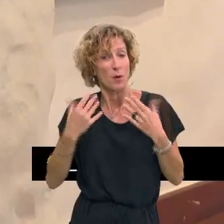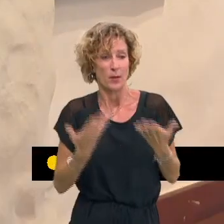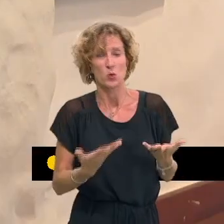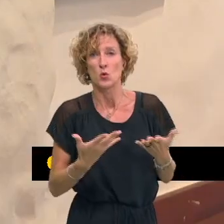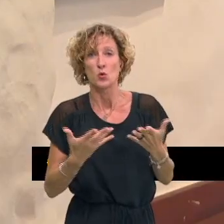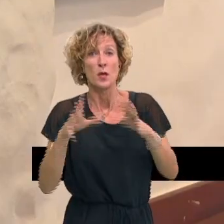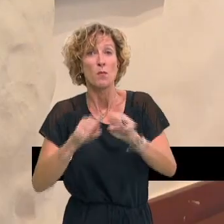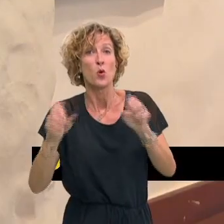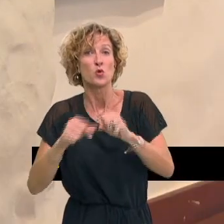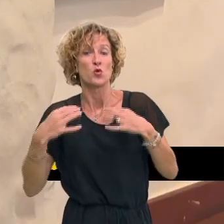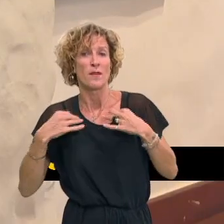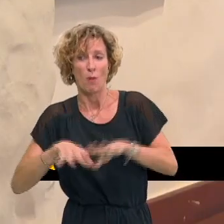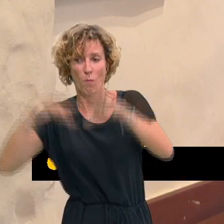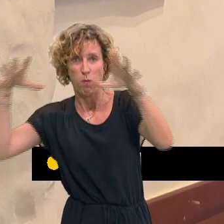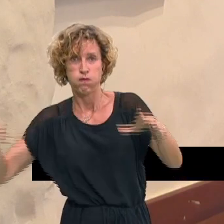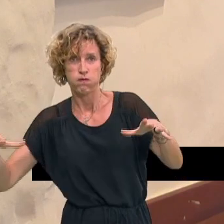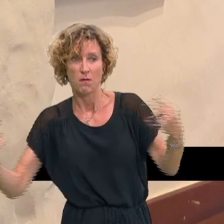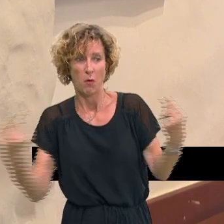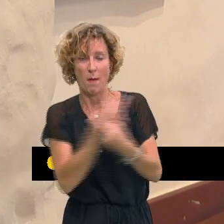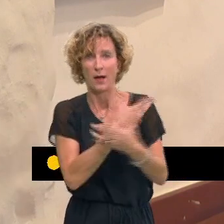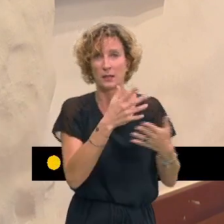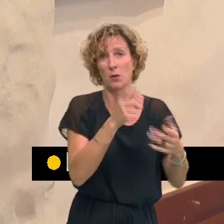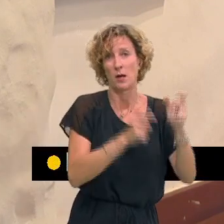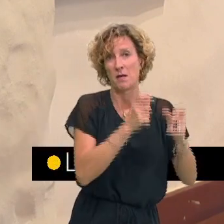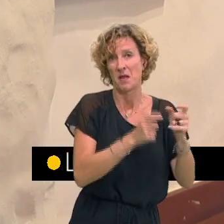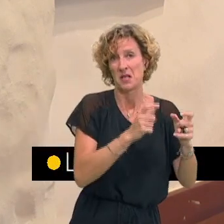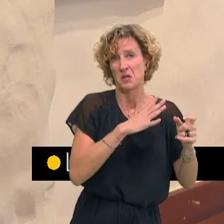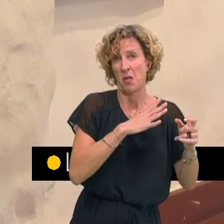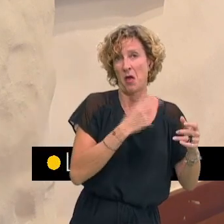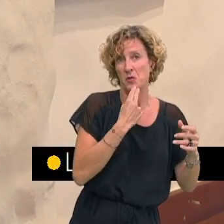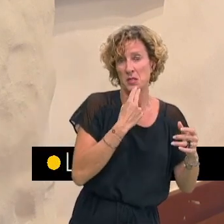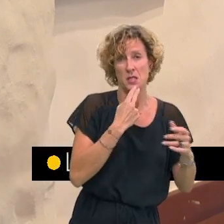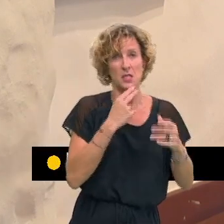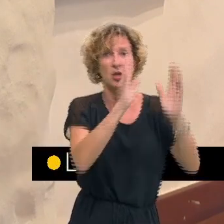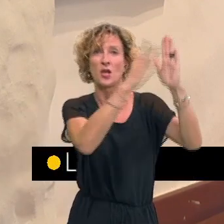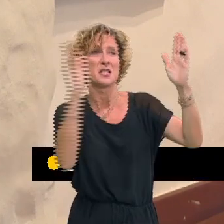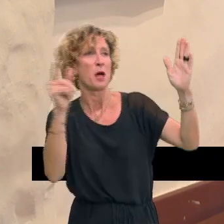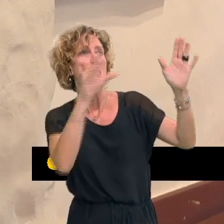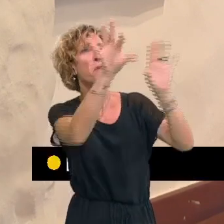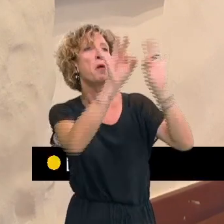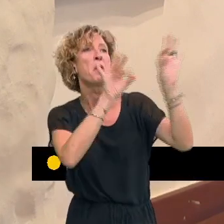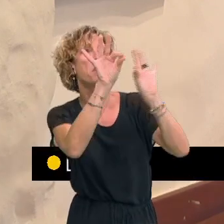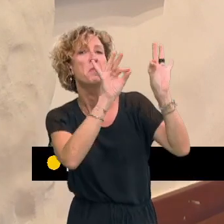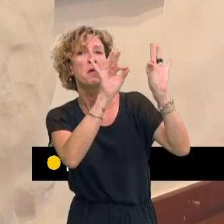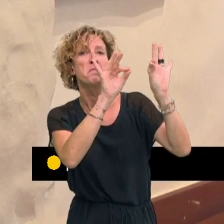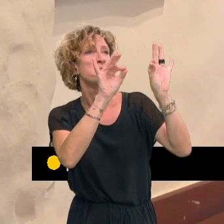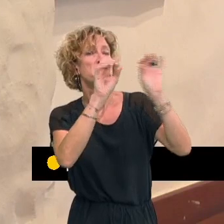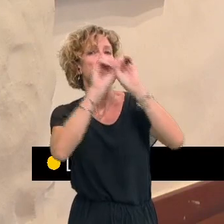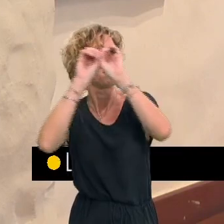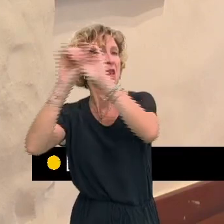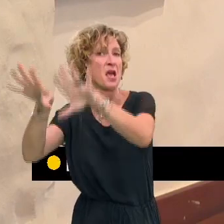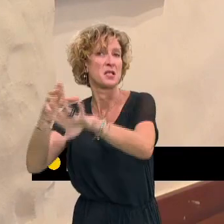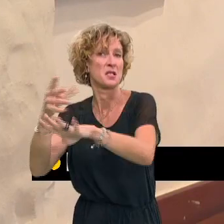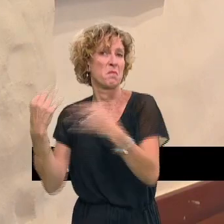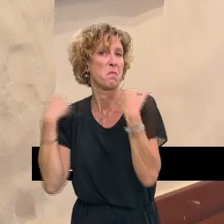beaucoup plus de vêtements que nous portons. Et ça, tout le monde est conscient. Hein, dans l'armoire, qui ça, la mettre 2 linges, 3 linges, après ils servent, puis ils mettent là. Il dit, va